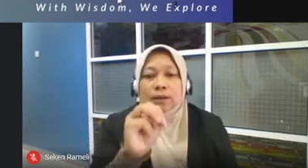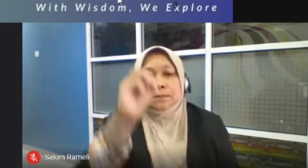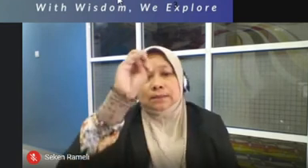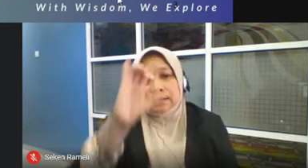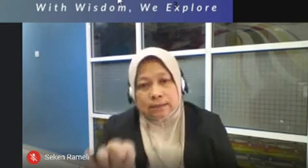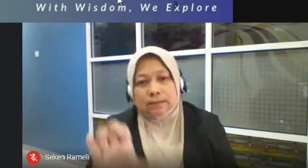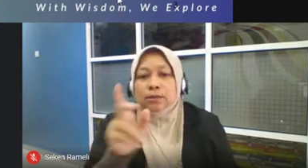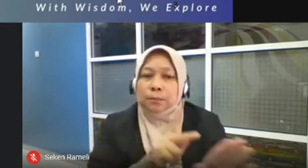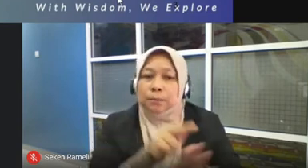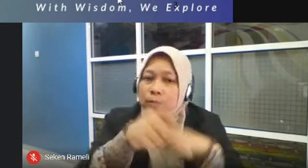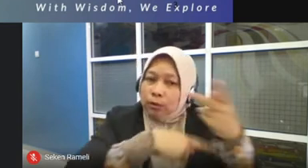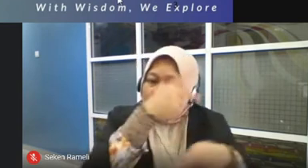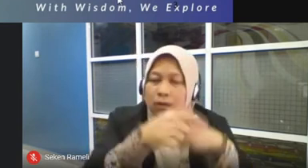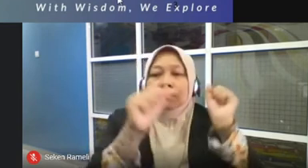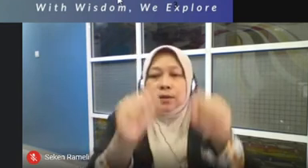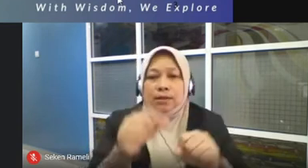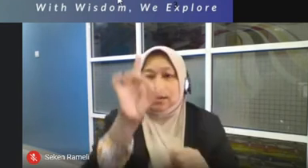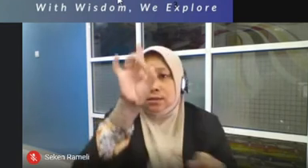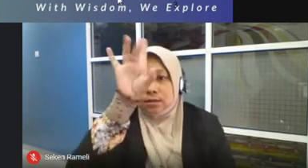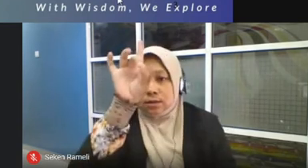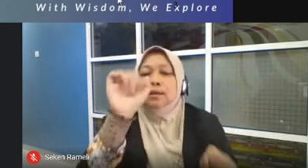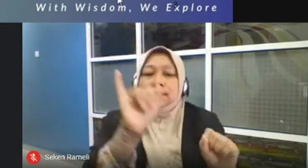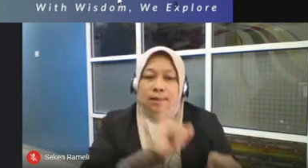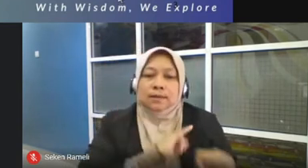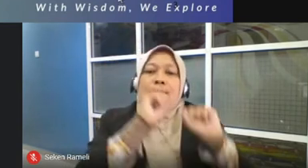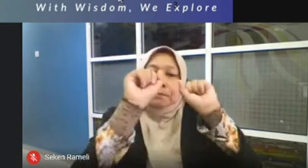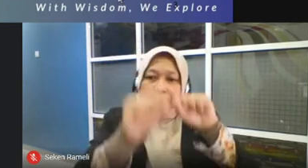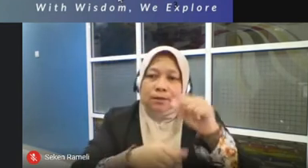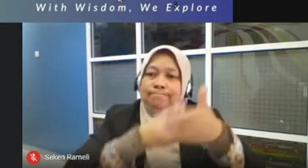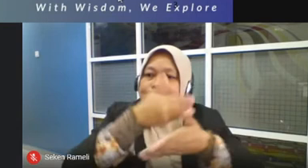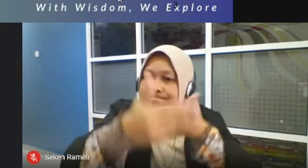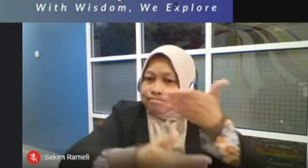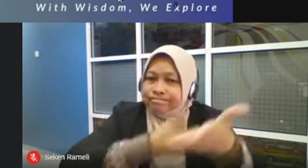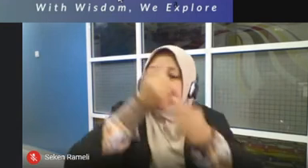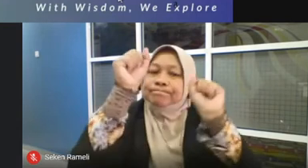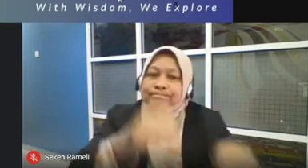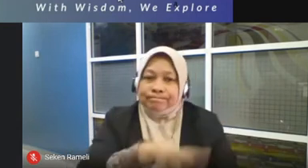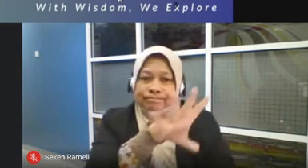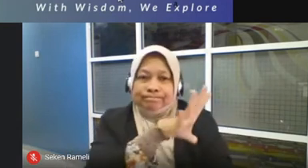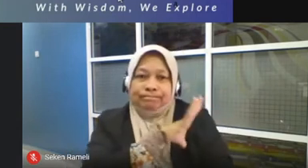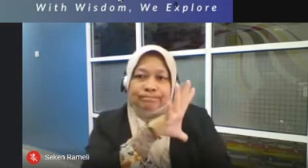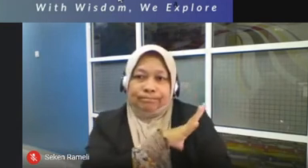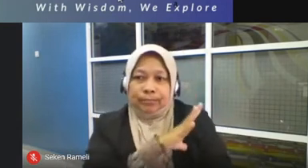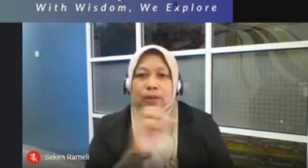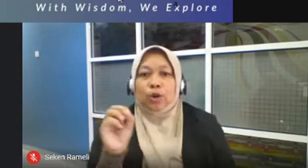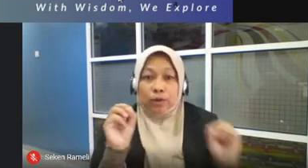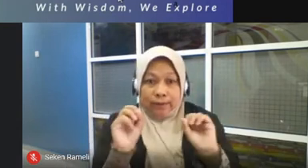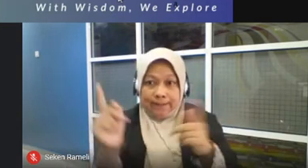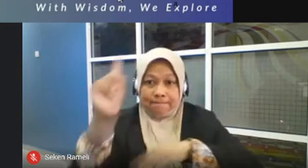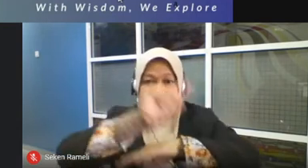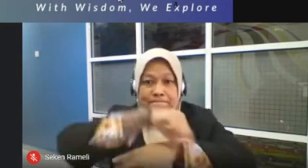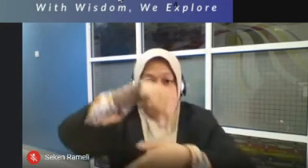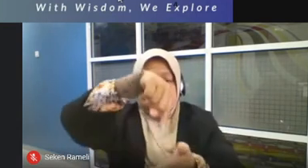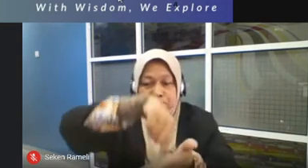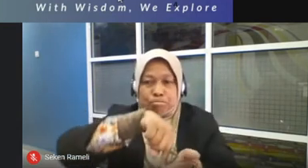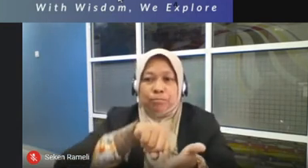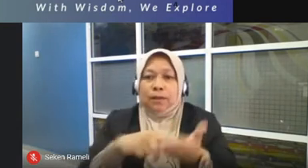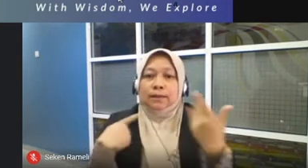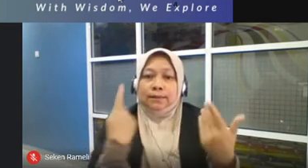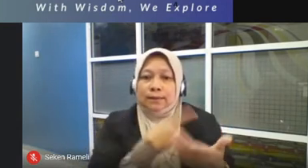tentang protokol. Okay, insyaAllah saya bantu setakat mana yang saya mampu. Okay, hari ini kita akan